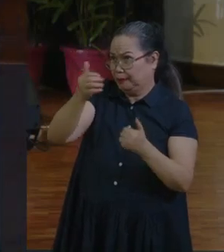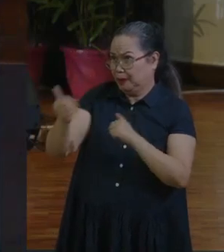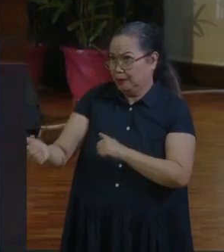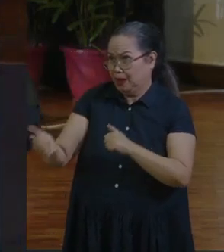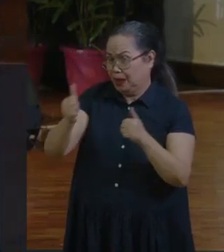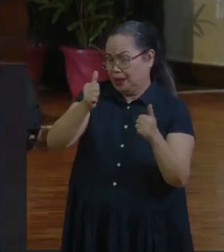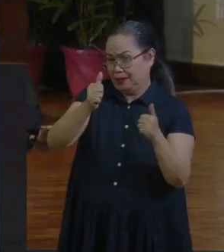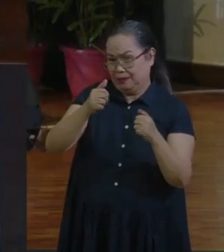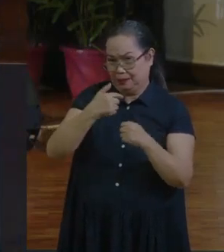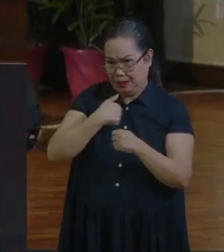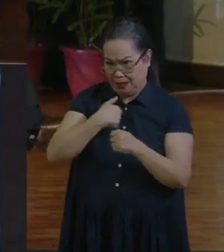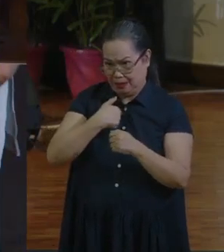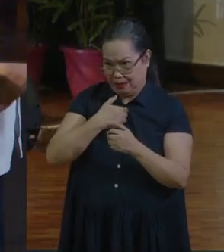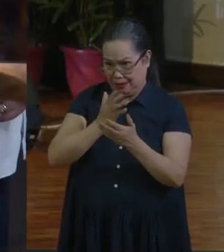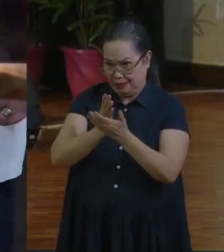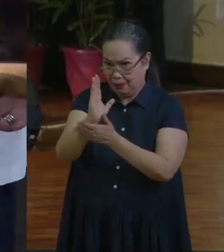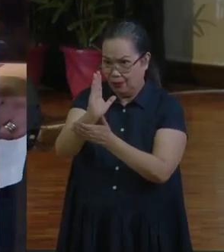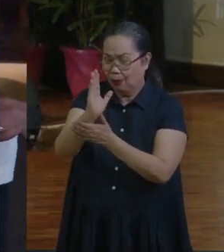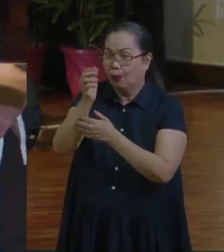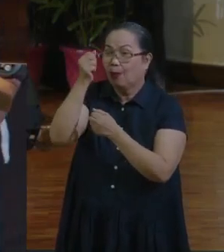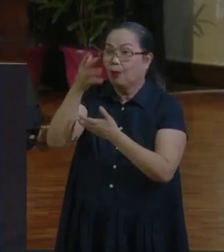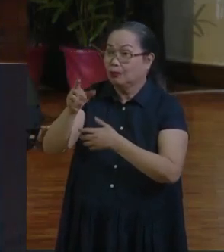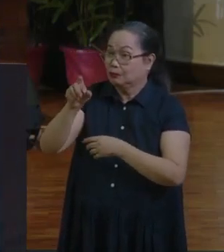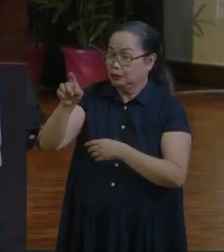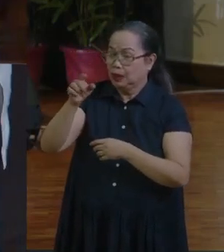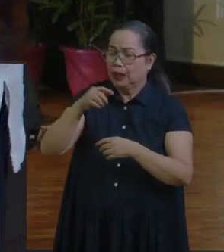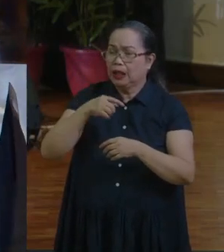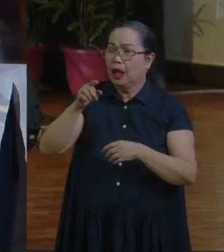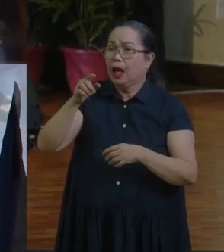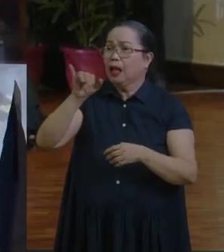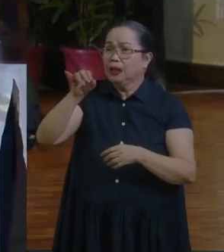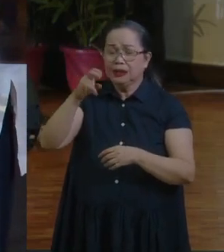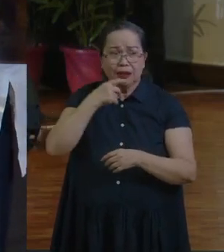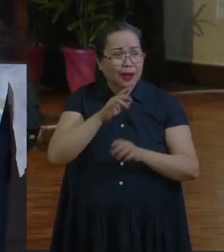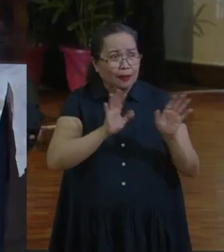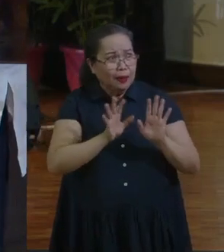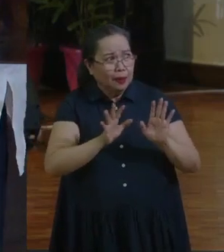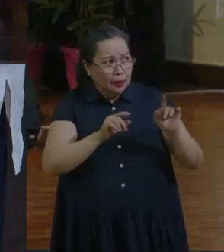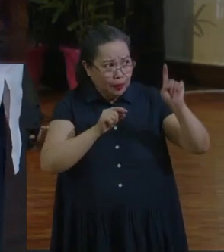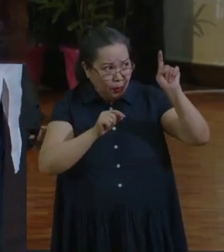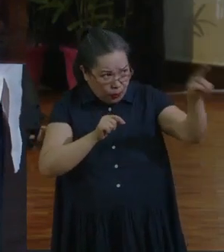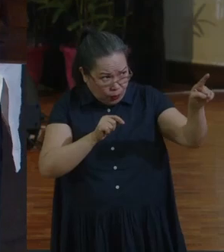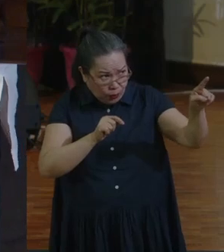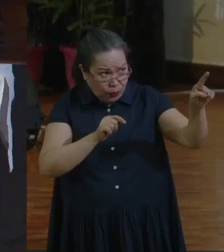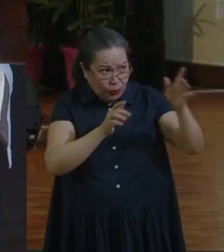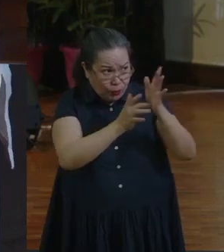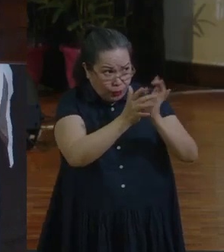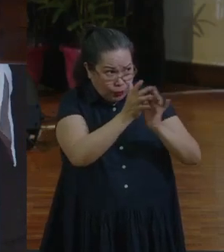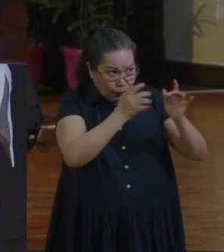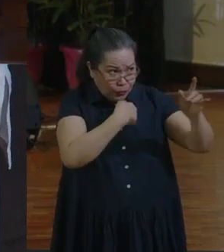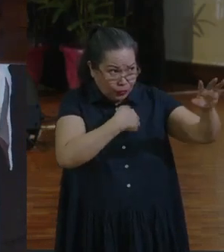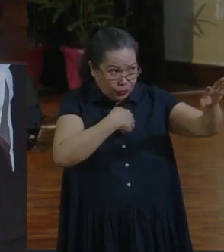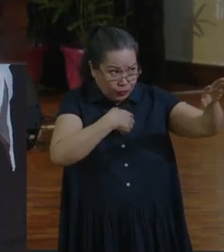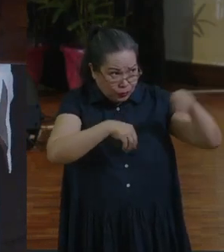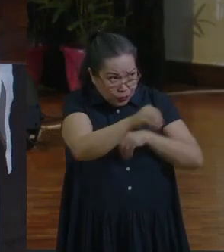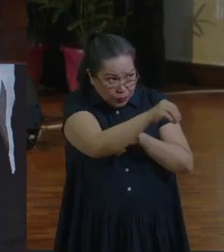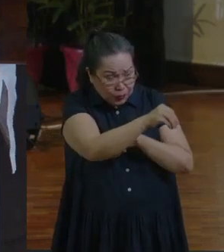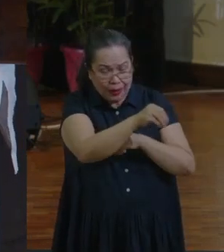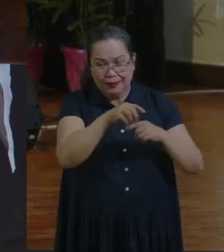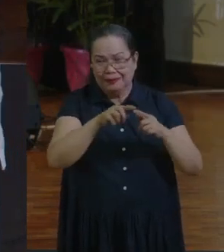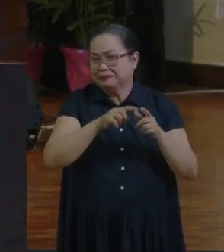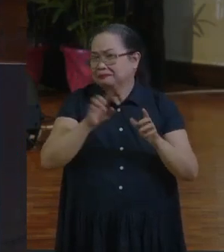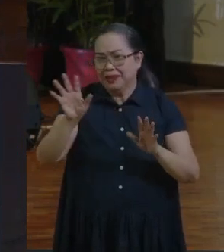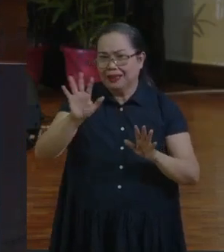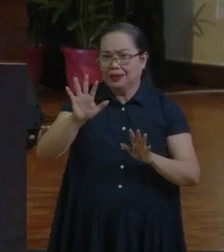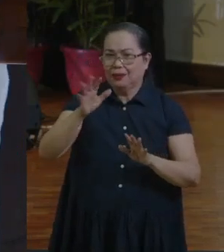gawin. So kahit na sabi niya, dapat ikaw ang magbabautismo sa akin, nagpabautismo pa rin si Jesus sa